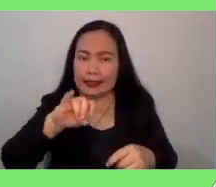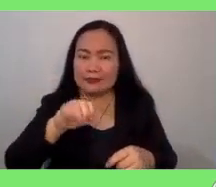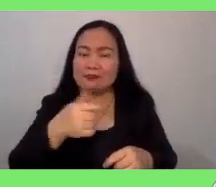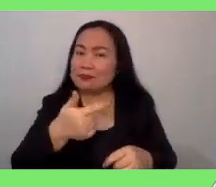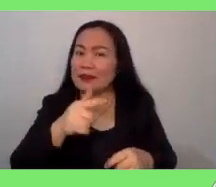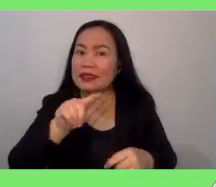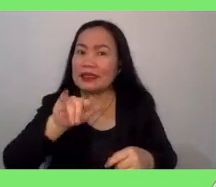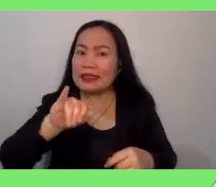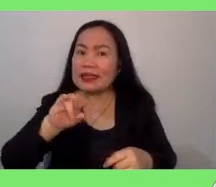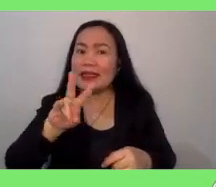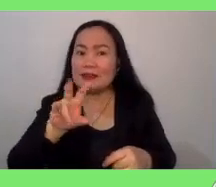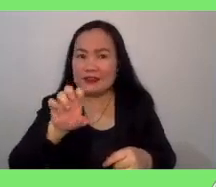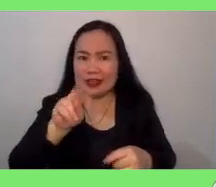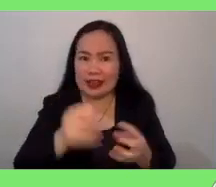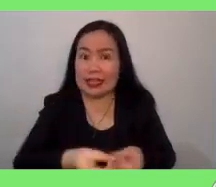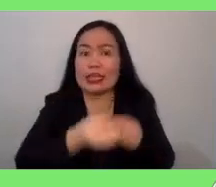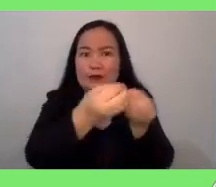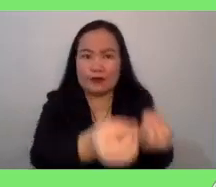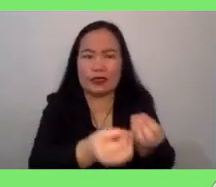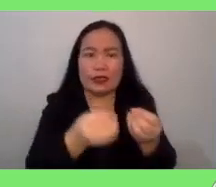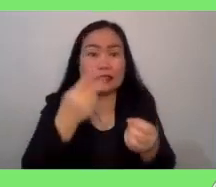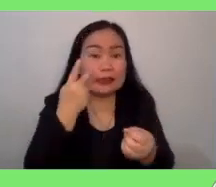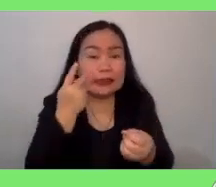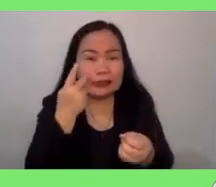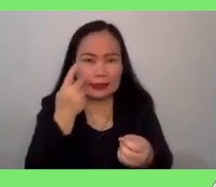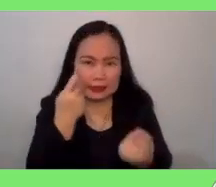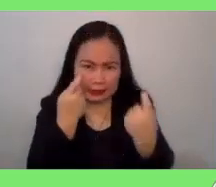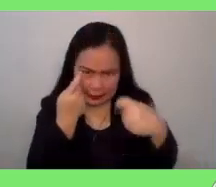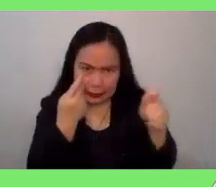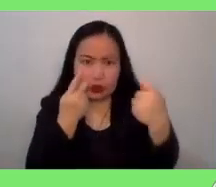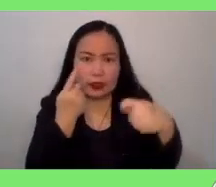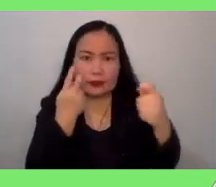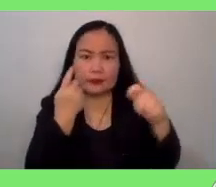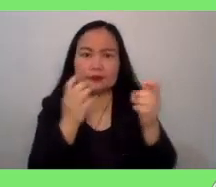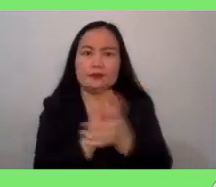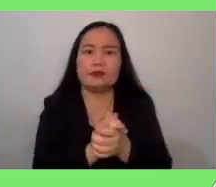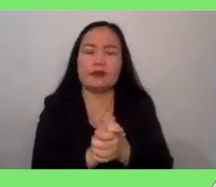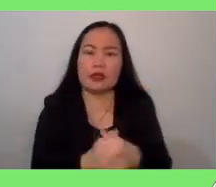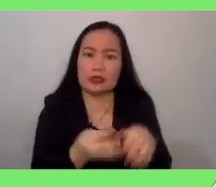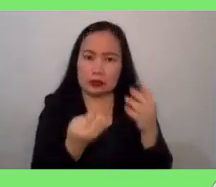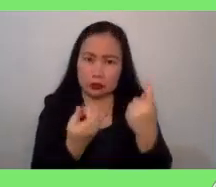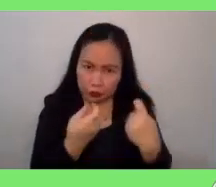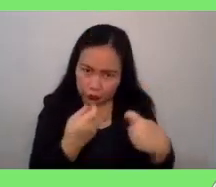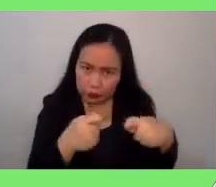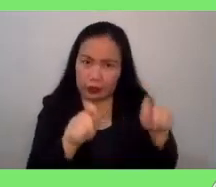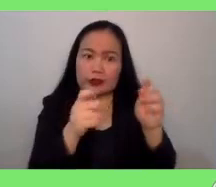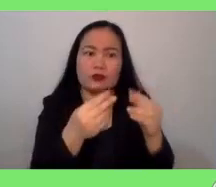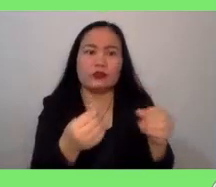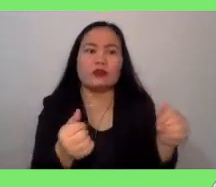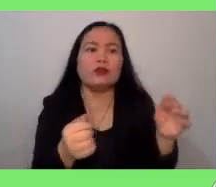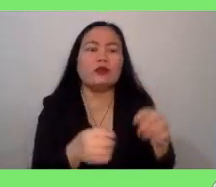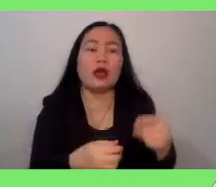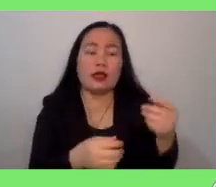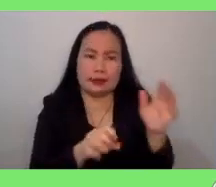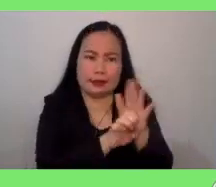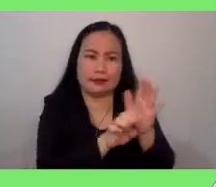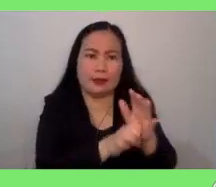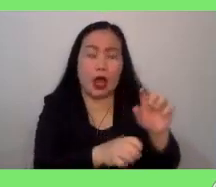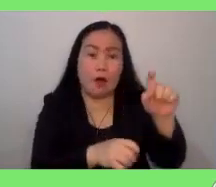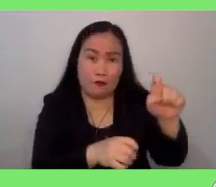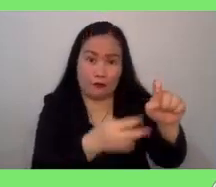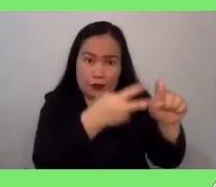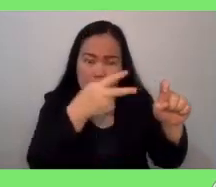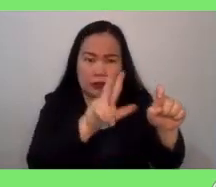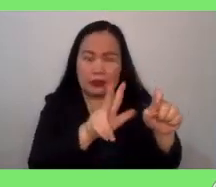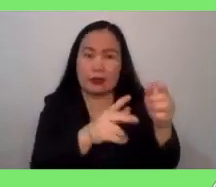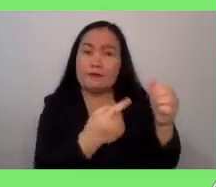ang solution. Okay? So, binibigyan tayo ng iba't ibang given and then isosolve natin siya. So, let's try x is equal